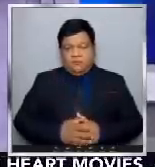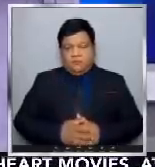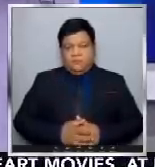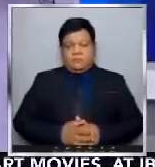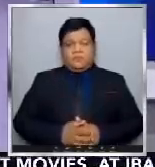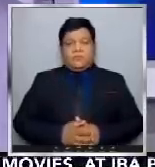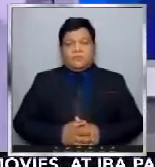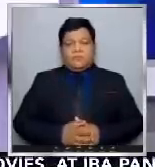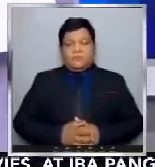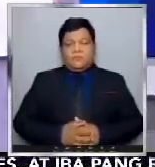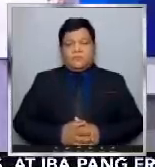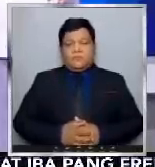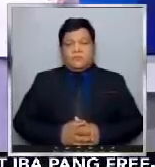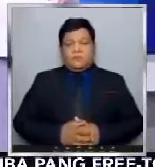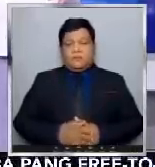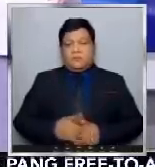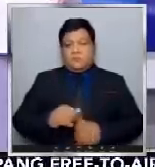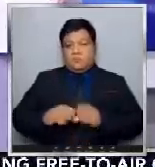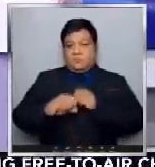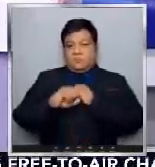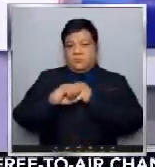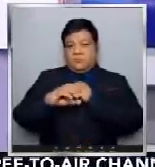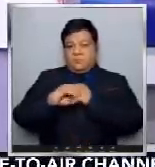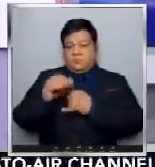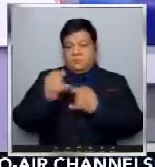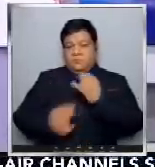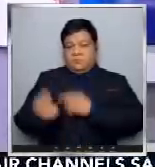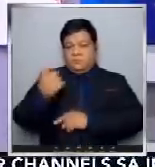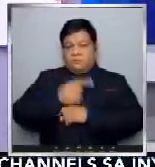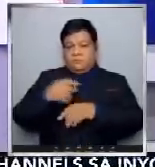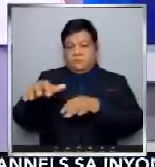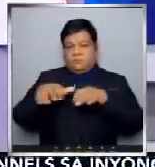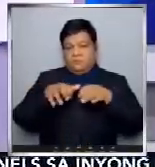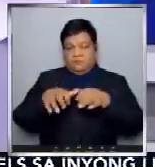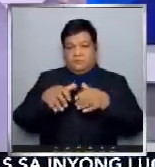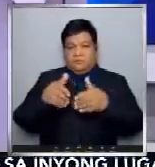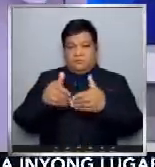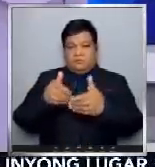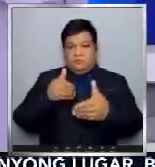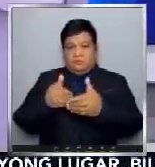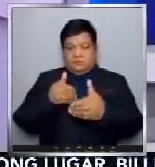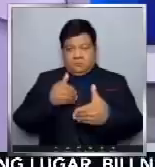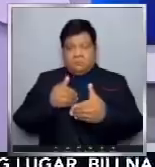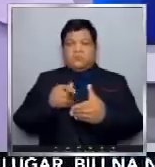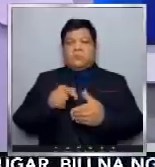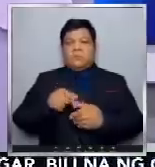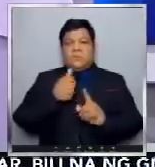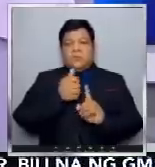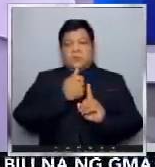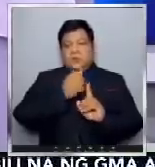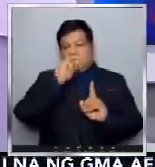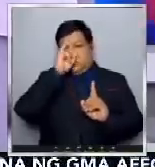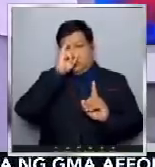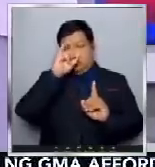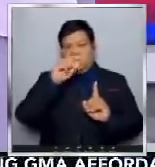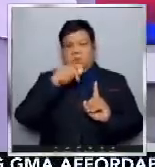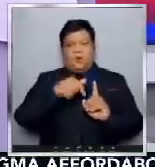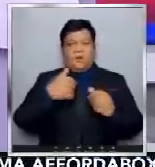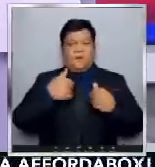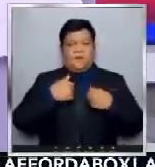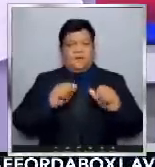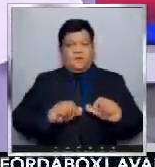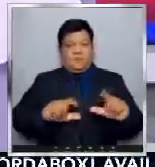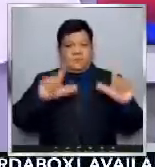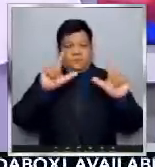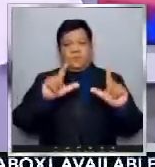Bago ang meeting de avance, sumalang sa Facebook Live ng Aksyon Demokratiko si Manila Mayor Isko Moreno. Doon sinabi niyang ipinagmamalaki raw niya